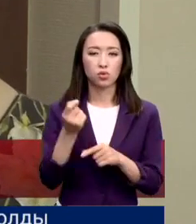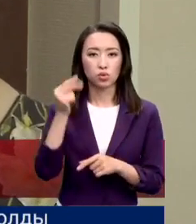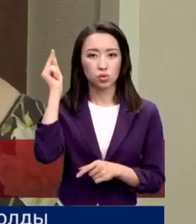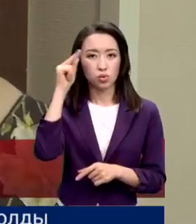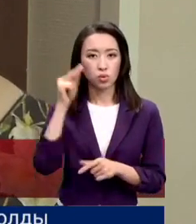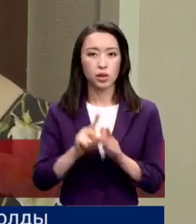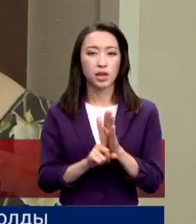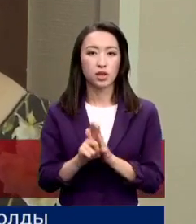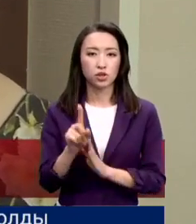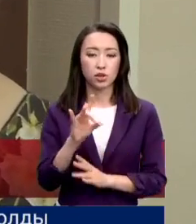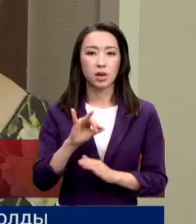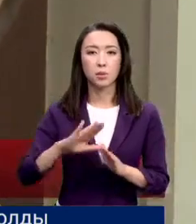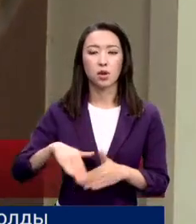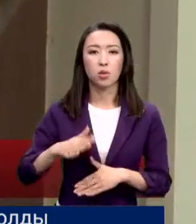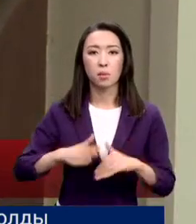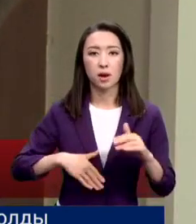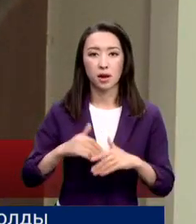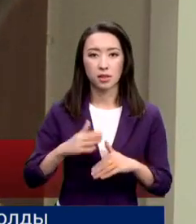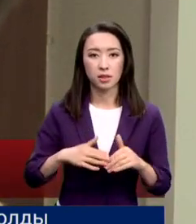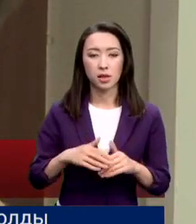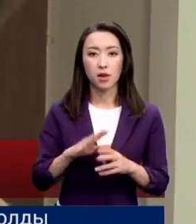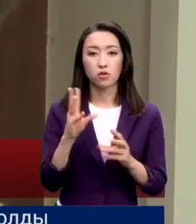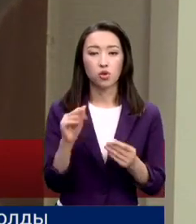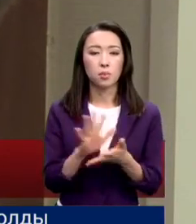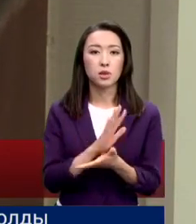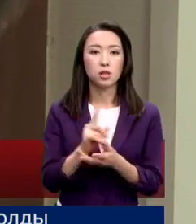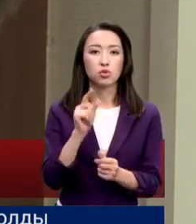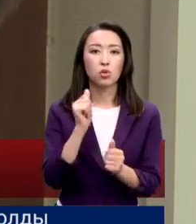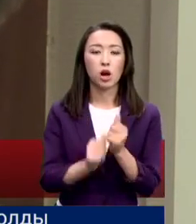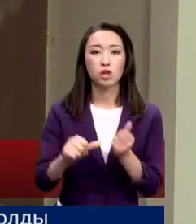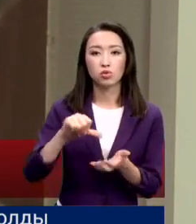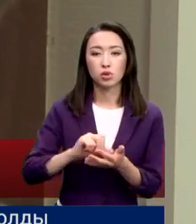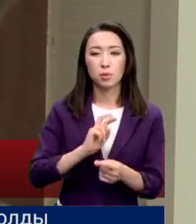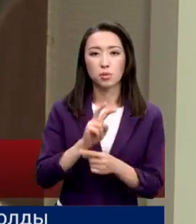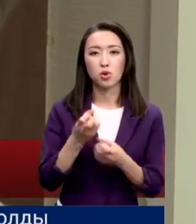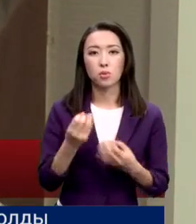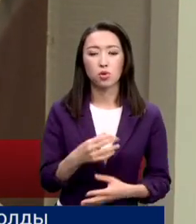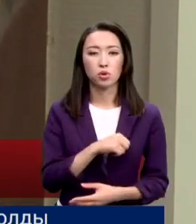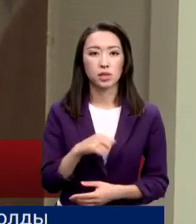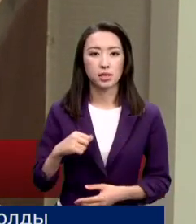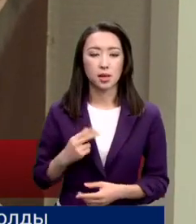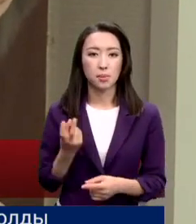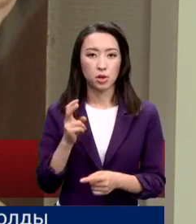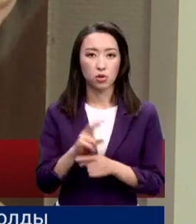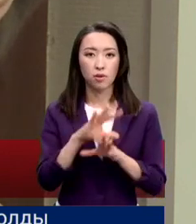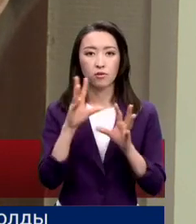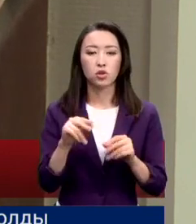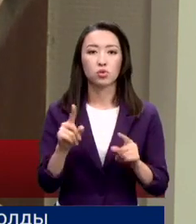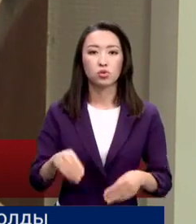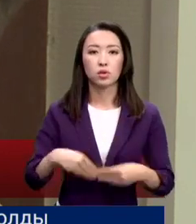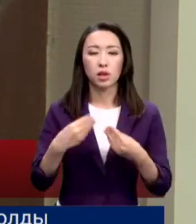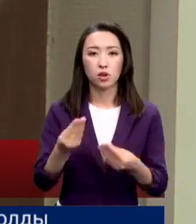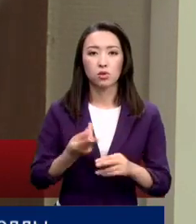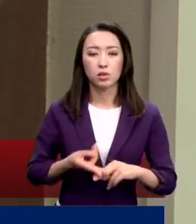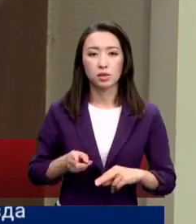теории начинается, и потом дальше практика. Настолько бесплатно, что каждый участник приходит, просто сам приходит. Все, что предоставляется, это